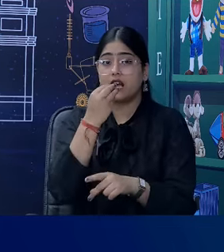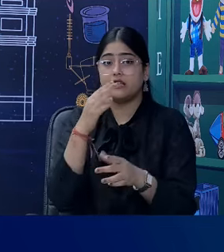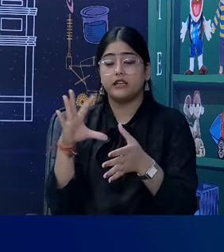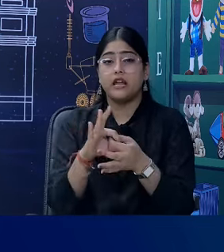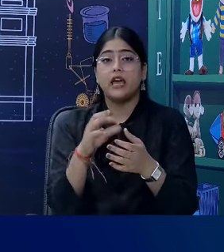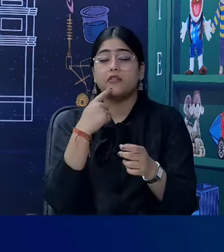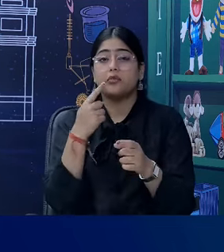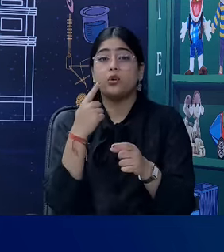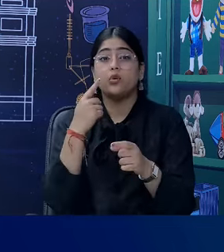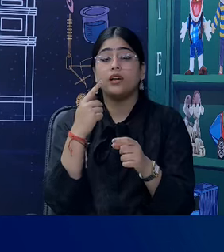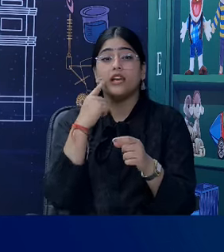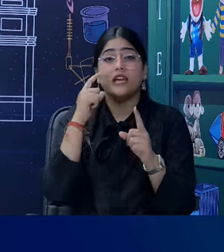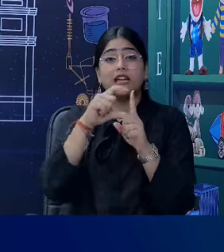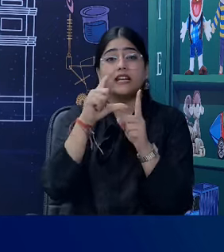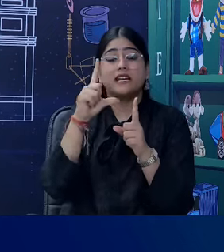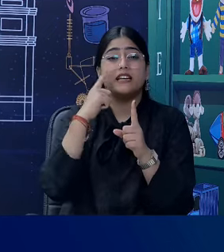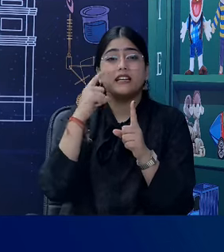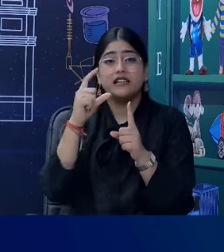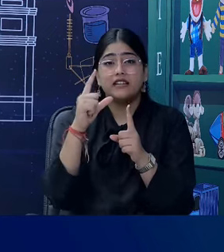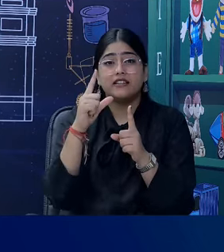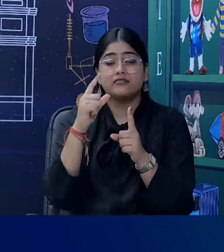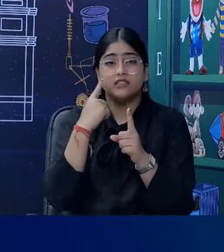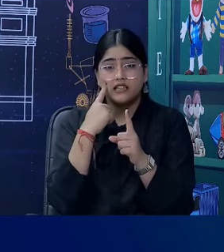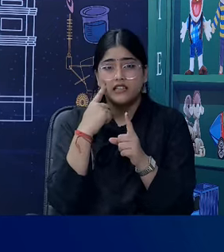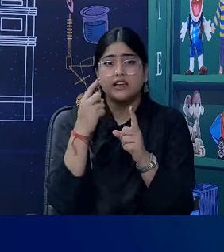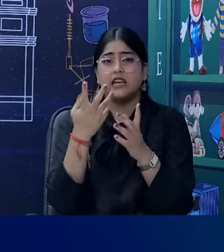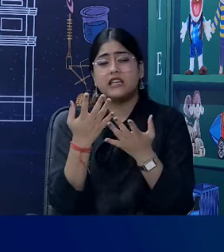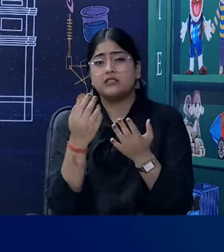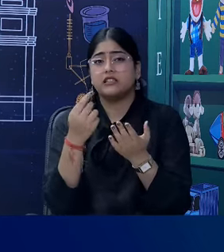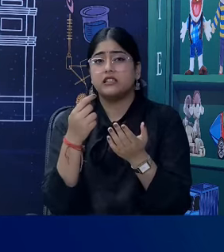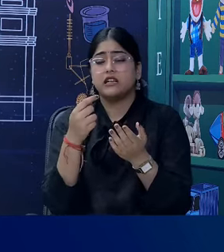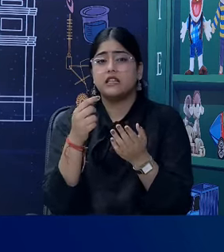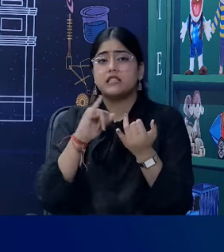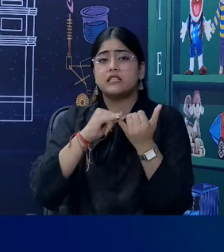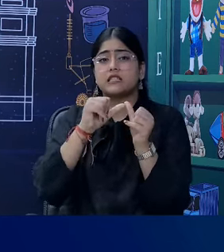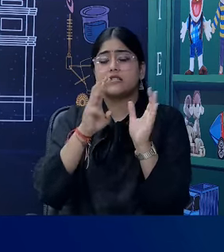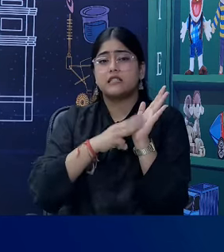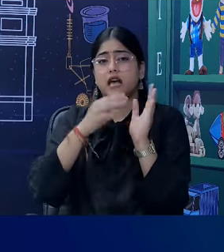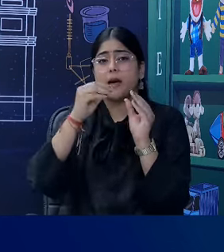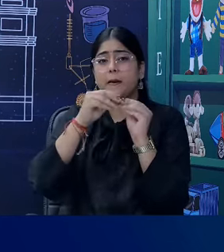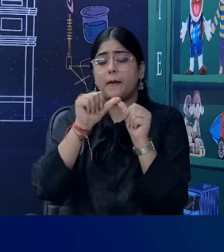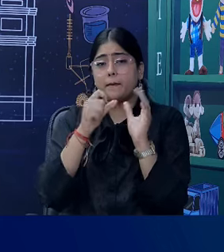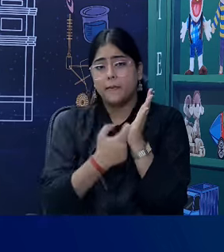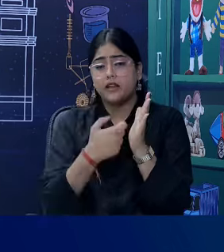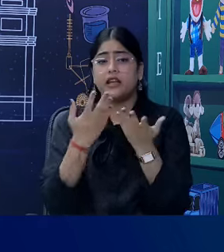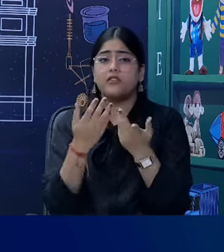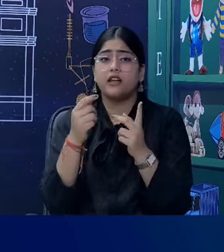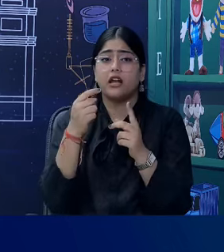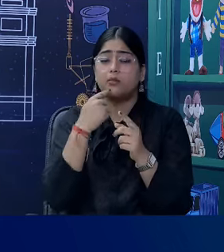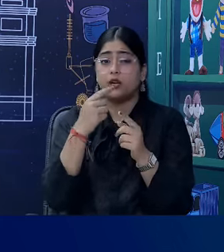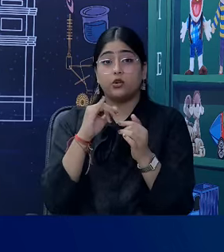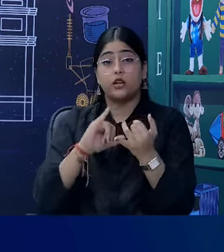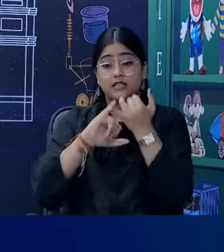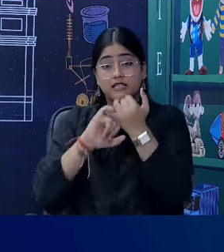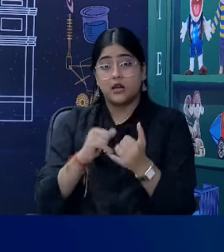मुझे साउथ इंडिया याद आ जाएगा बिल्कुल इसी तरह से पंजाब का जो मुख्य खाना है तो मैं मक्की की रोटी और सरस का साक कहूंगी है ना